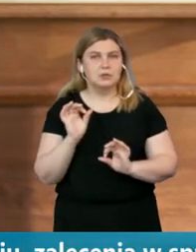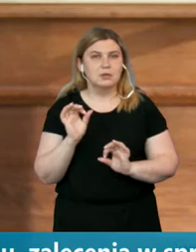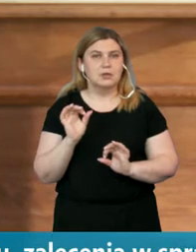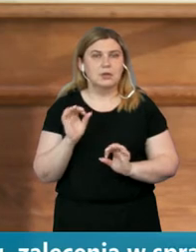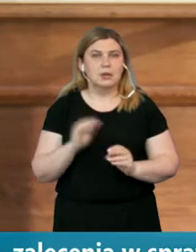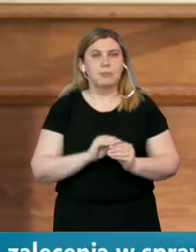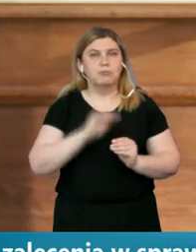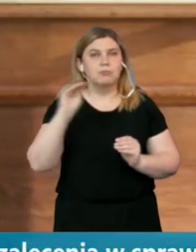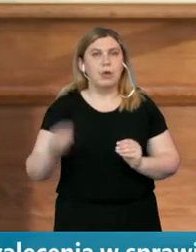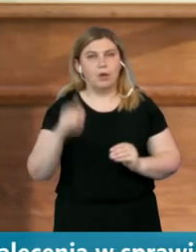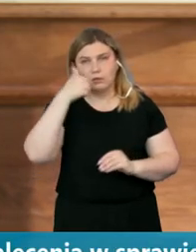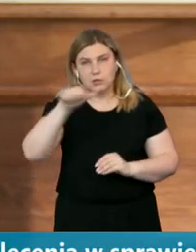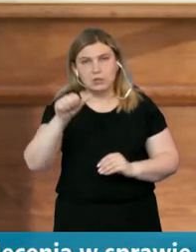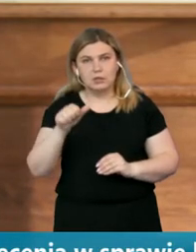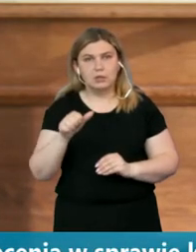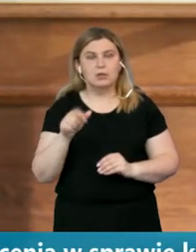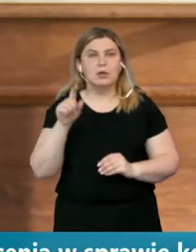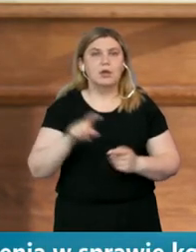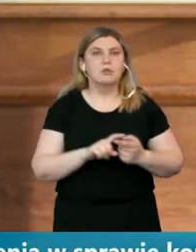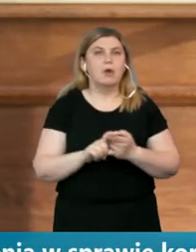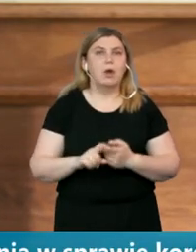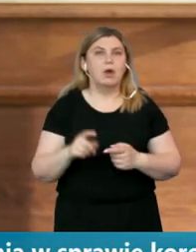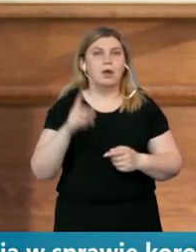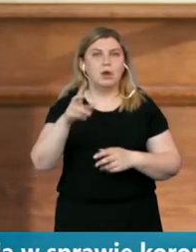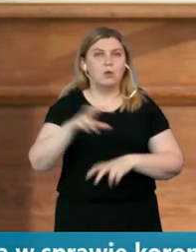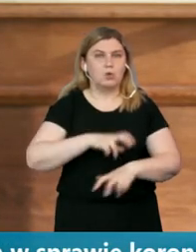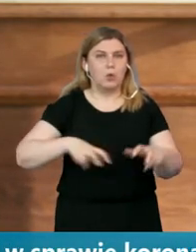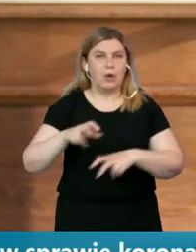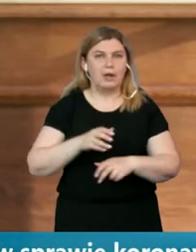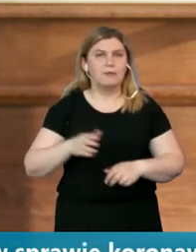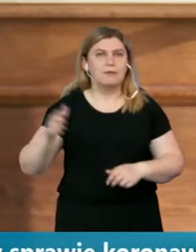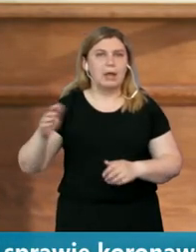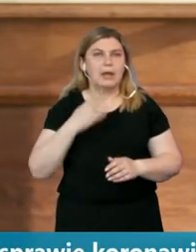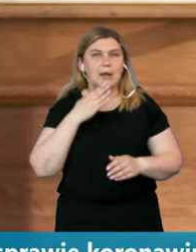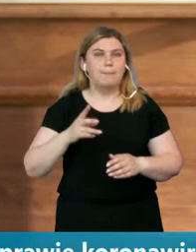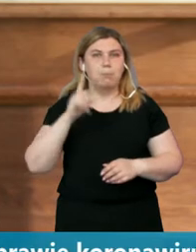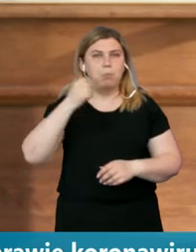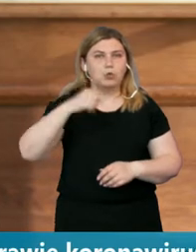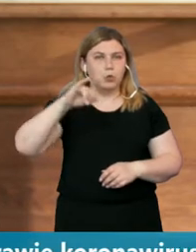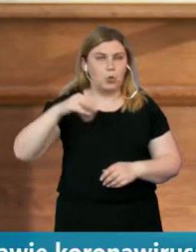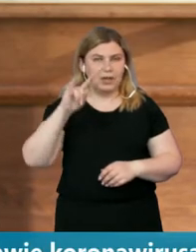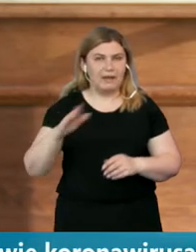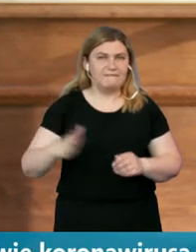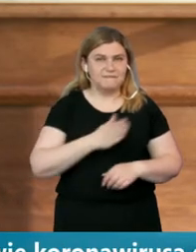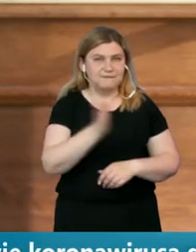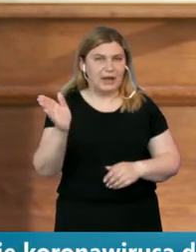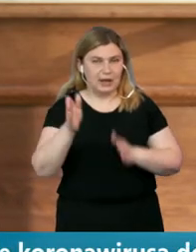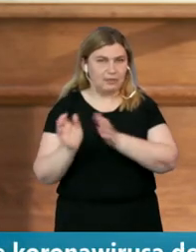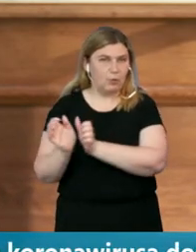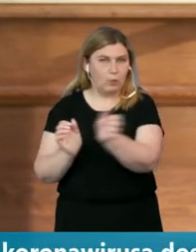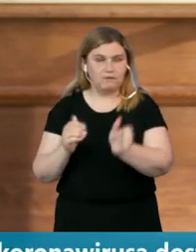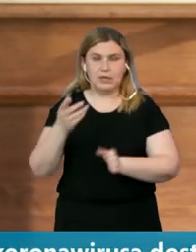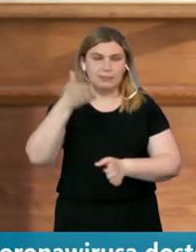przesuwamy o tydzień kwestie związane z ruchem wahadłowym w Podjuchach, więc mam nadzieję, że